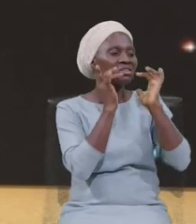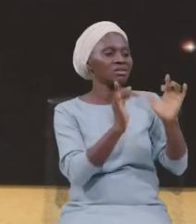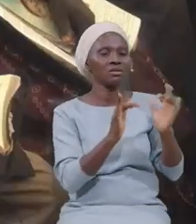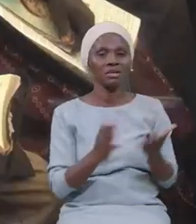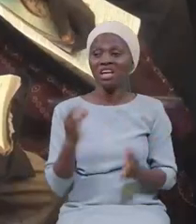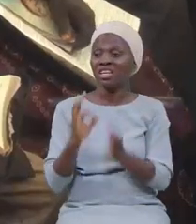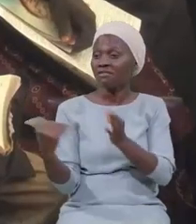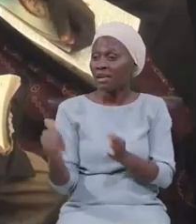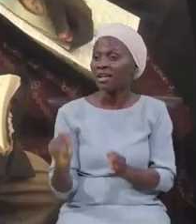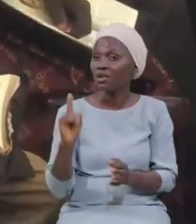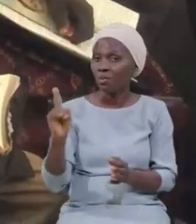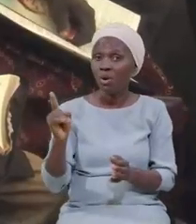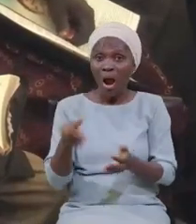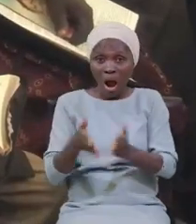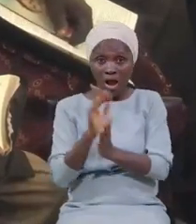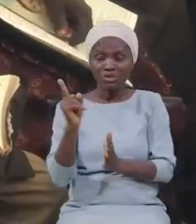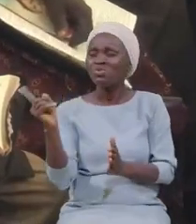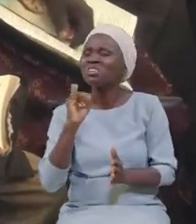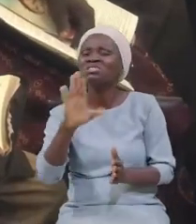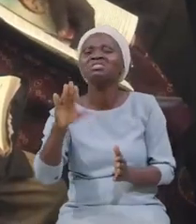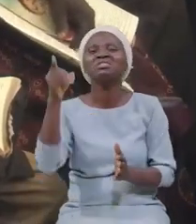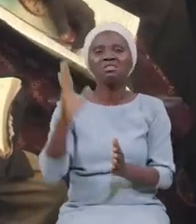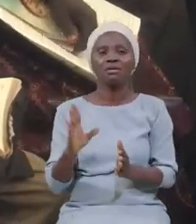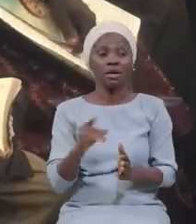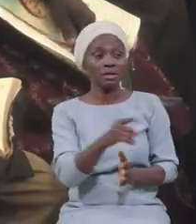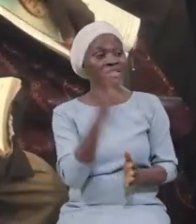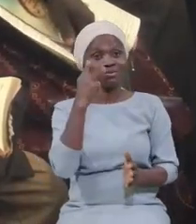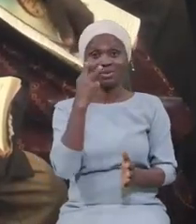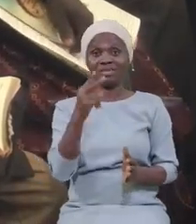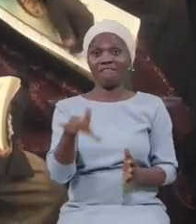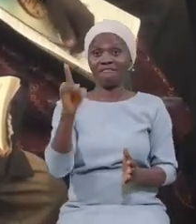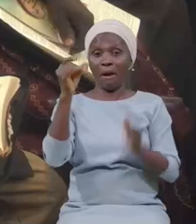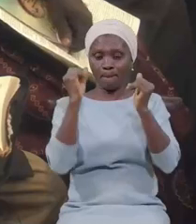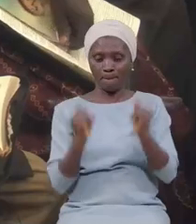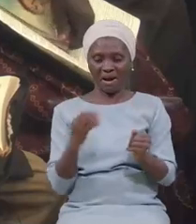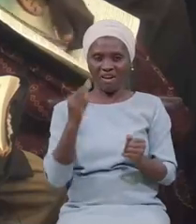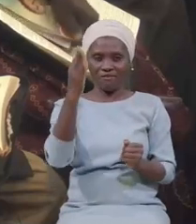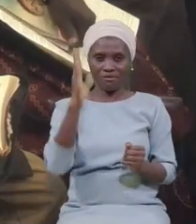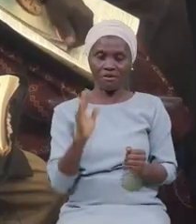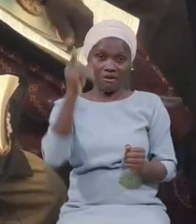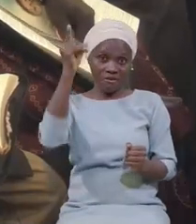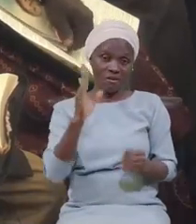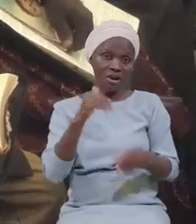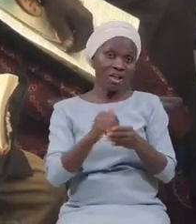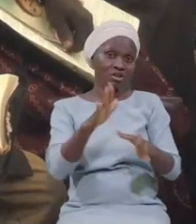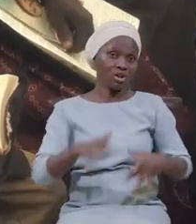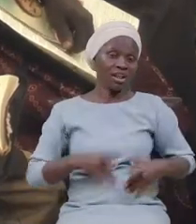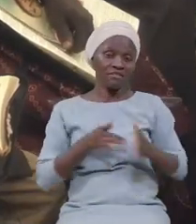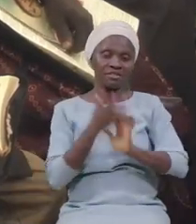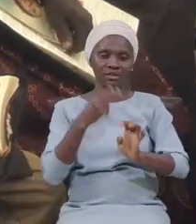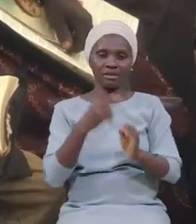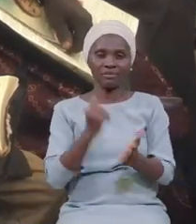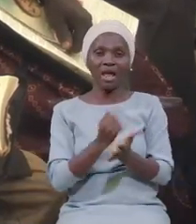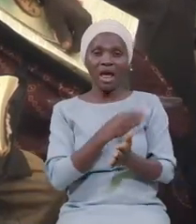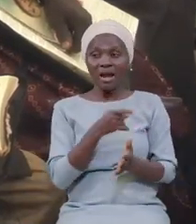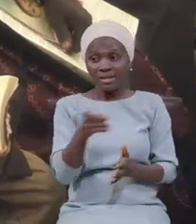Dieu? La personne verra la puissance de Dieu dans votre vie, la provision de Dieu dans votre vie. Ils verront les grandes choses que le Seigneur